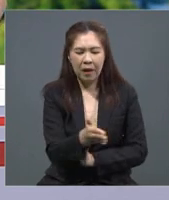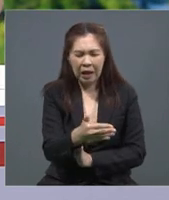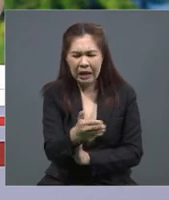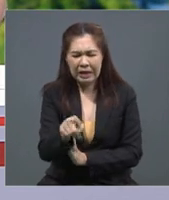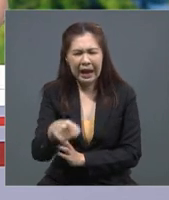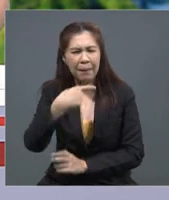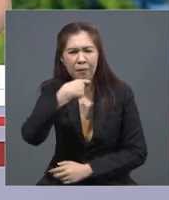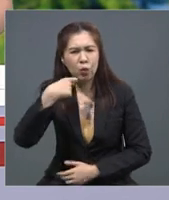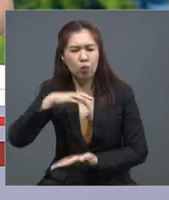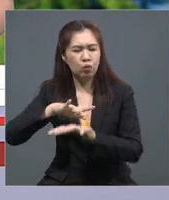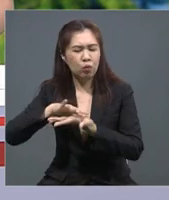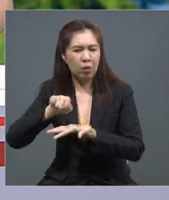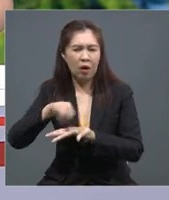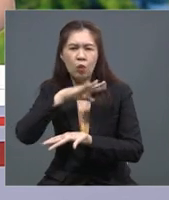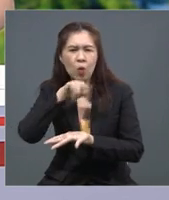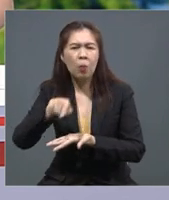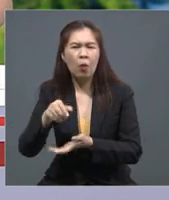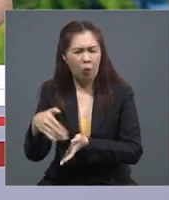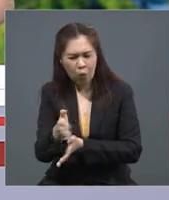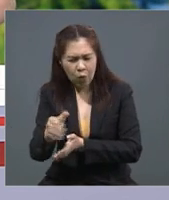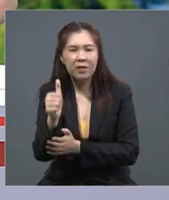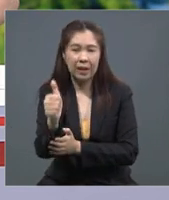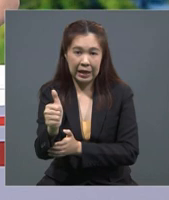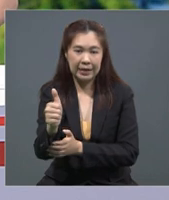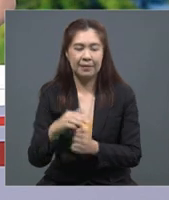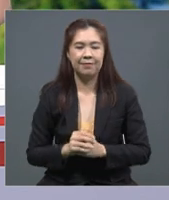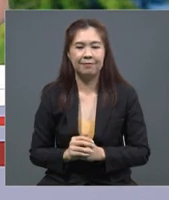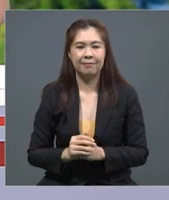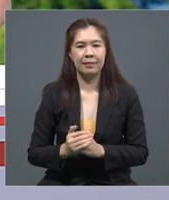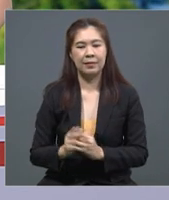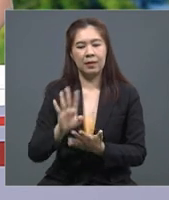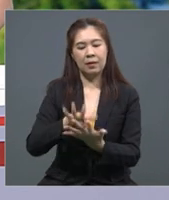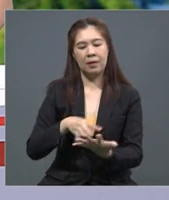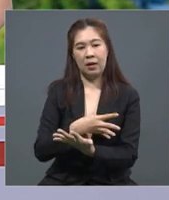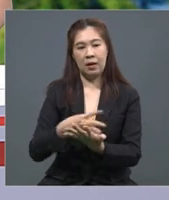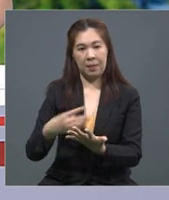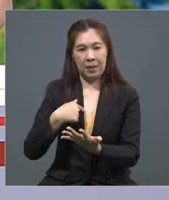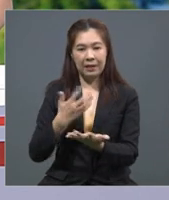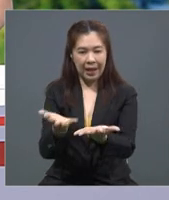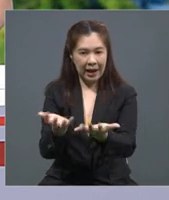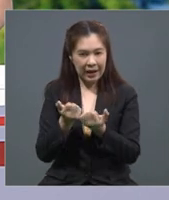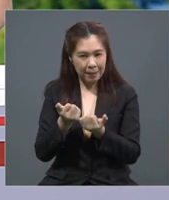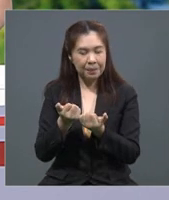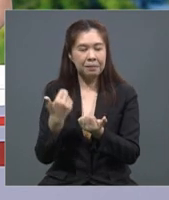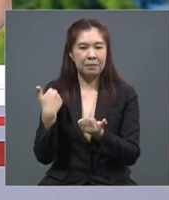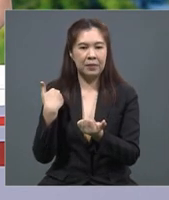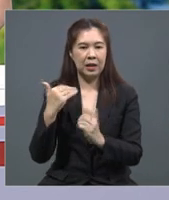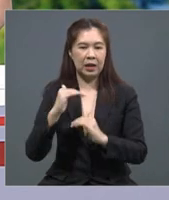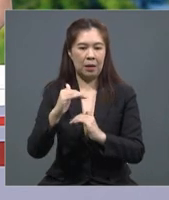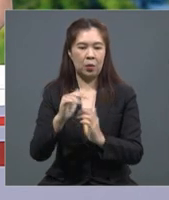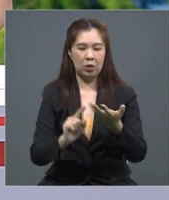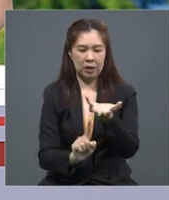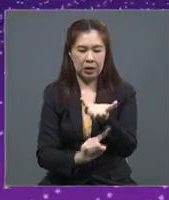เสียก็ยังอยู่ได้ใช่ค่ะโอหอึดมากจริงๆนะแต่ว่าทางกรมประมงก็มีนโยบายในการเปิดจุดรับซื้อจากเดิมเนี่ยเขากำหนดให้ราคา